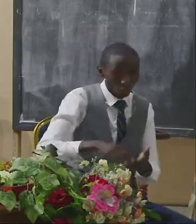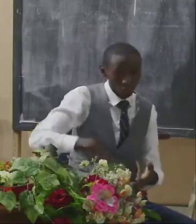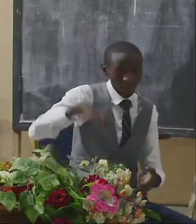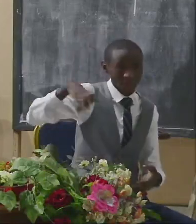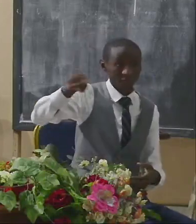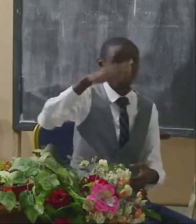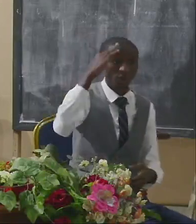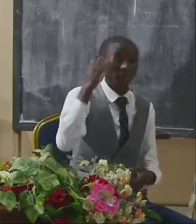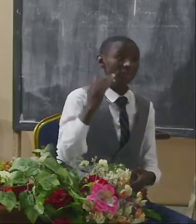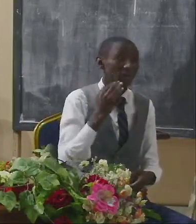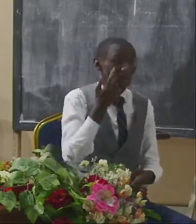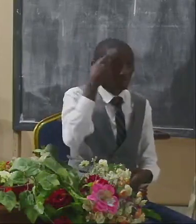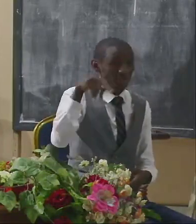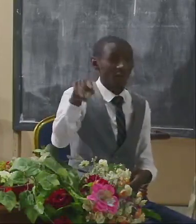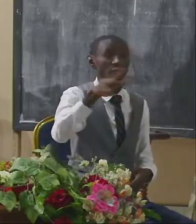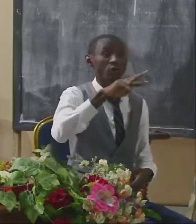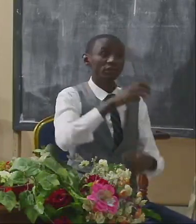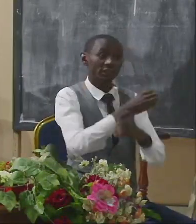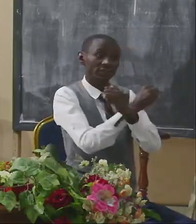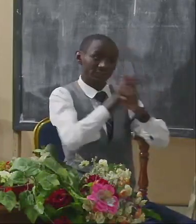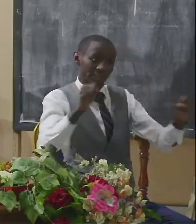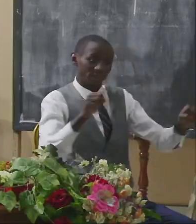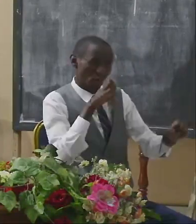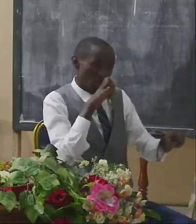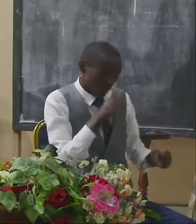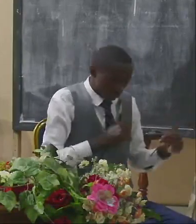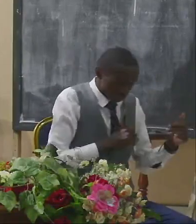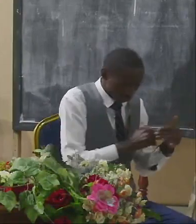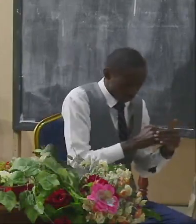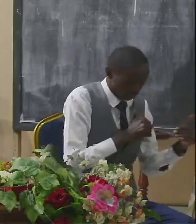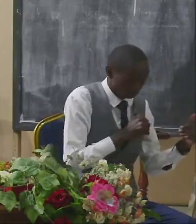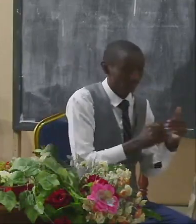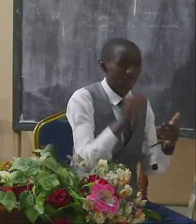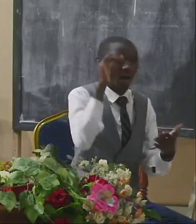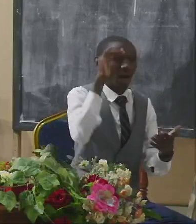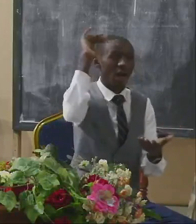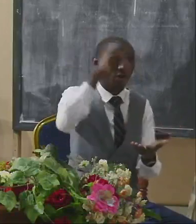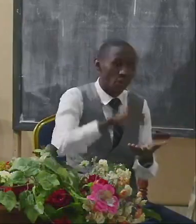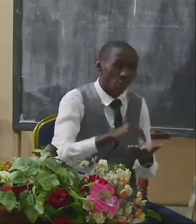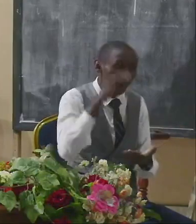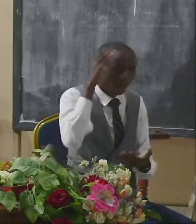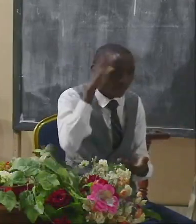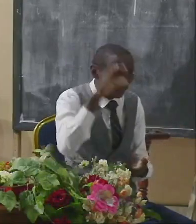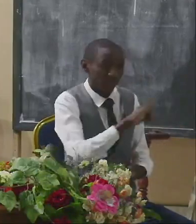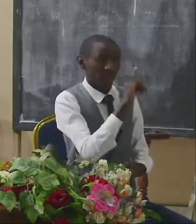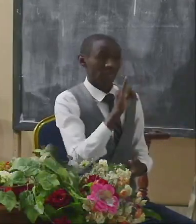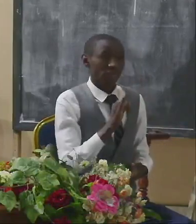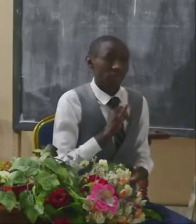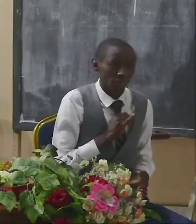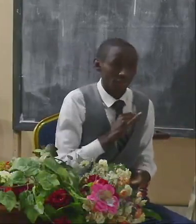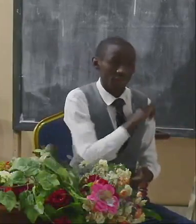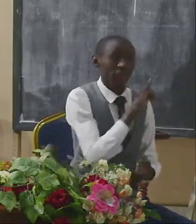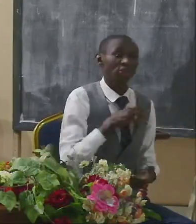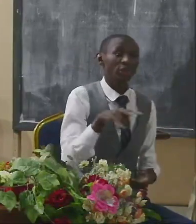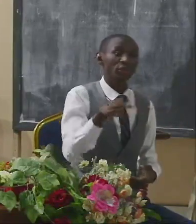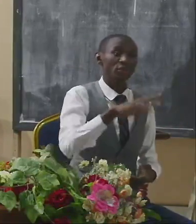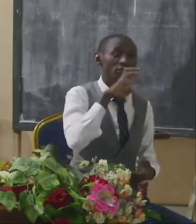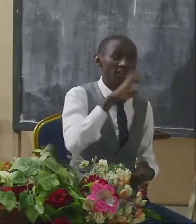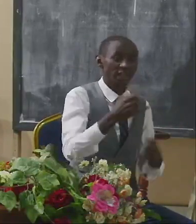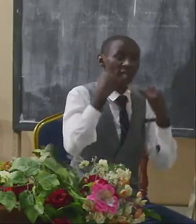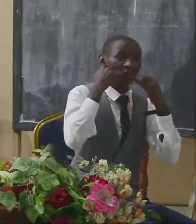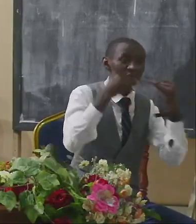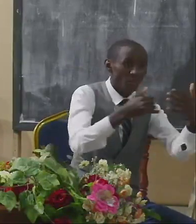vyenu, kwa sababu ukombozi wenu unakaribia. Car voici je vous ai dit en avance, kwa sababu tazama